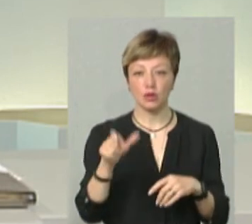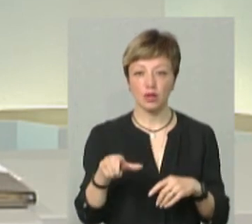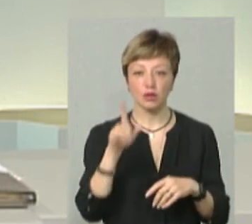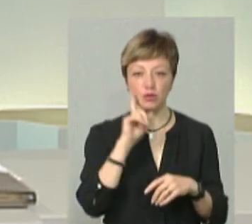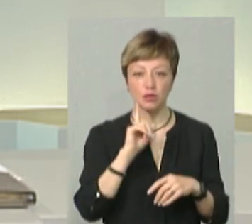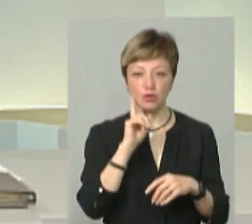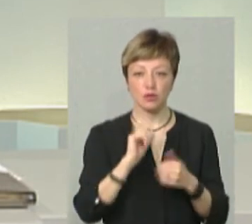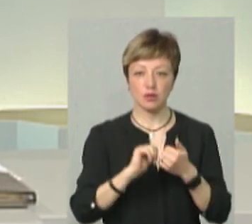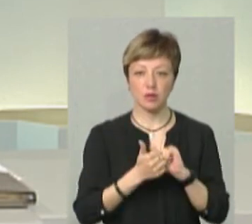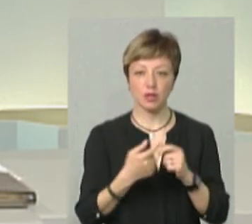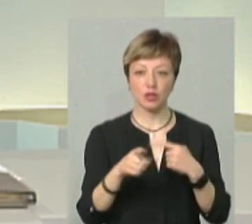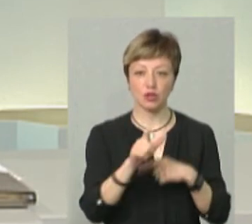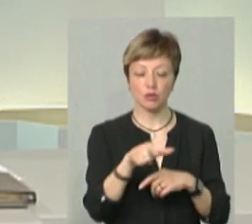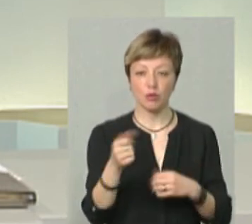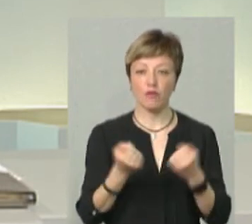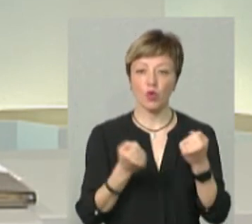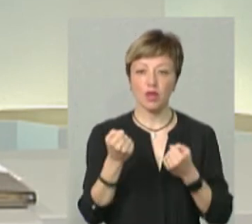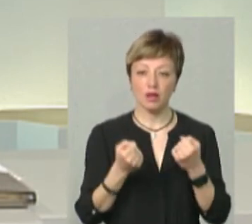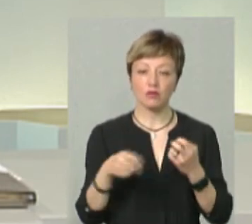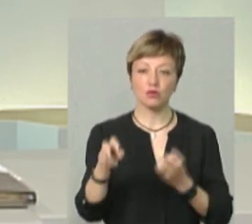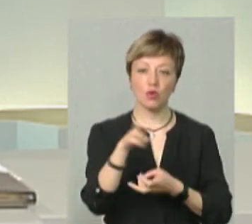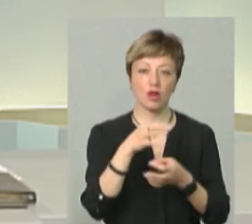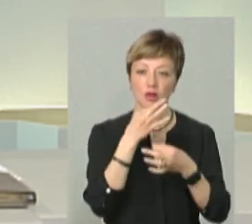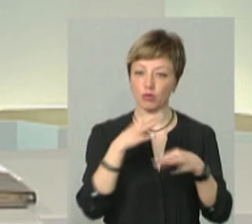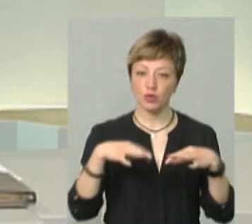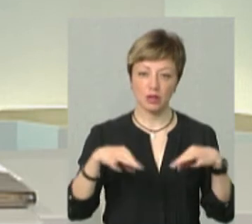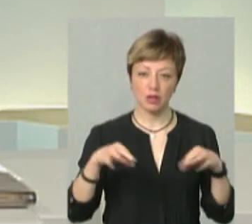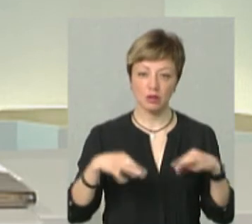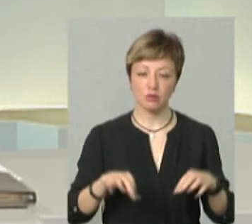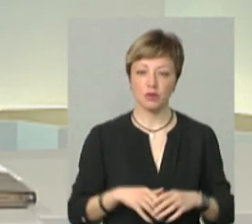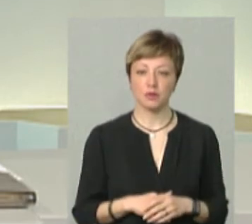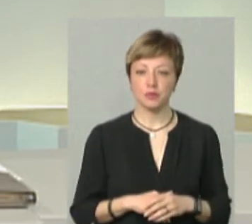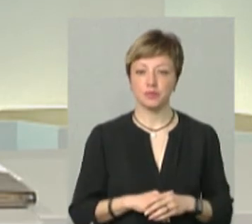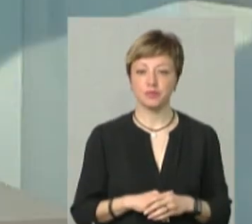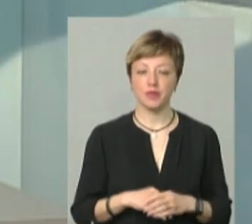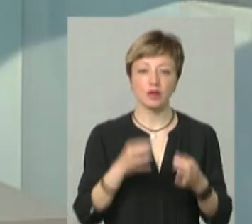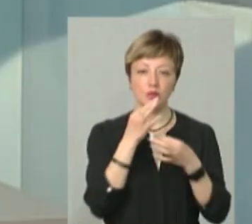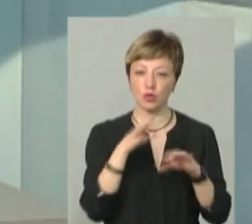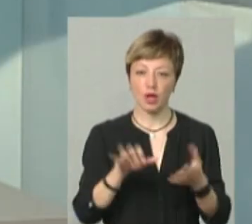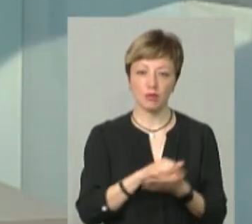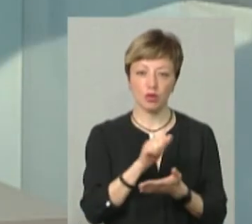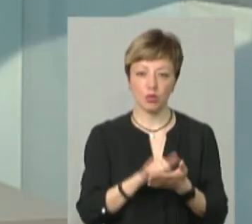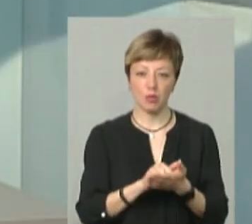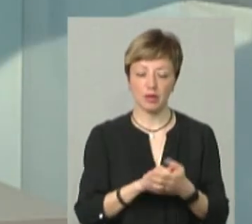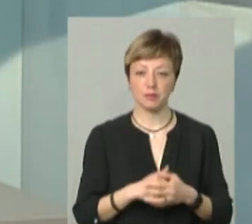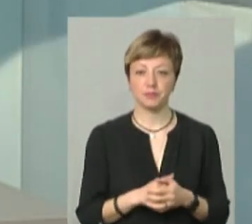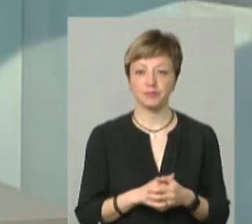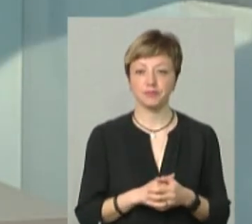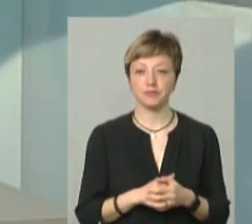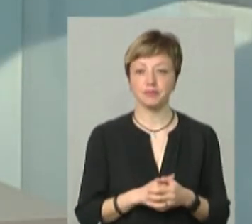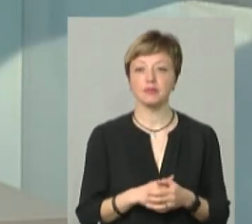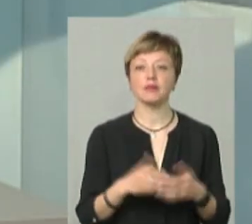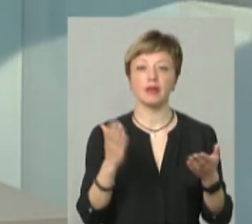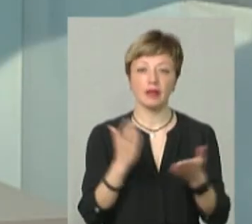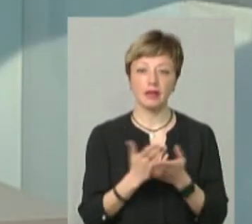б тимчасово замінити іншими. Тому водіїв шукали на будь-який транспорт з будь-якими документами. Ну, але є